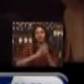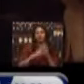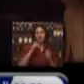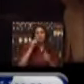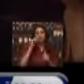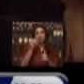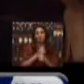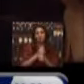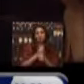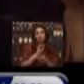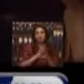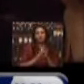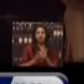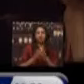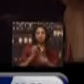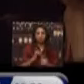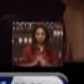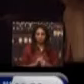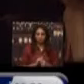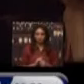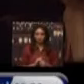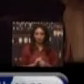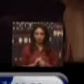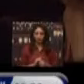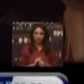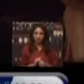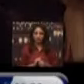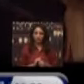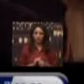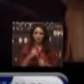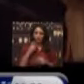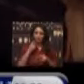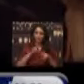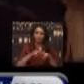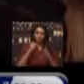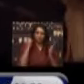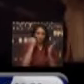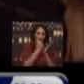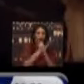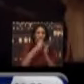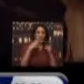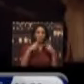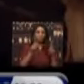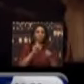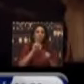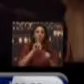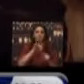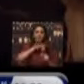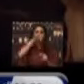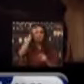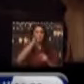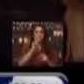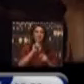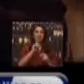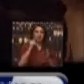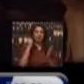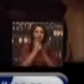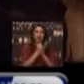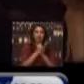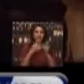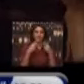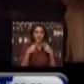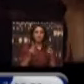السفر، فما رضيوش يدوني تصريح ان انا اسافر معاه.